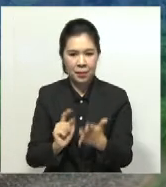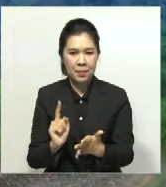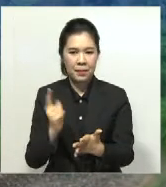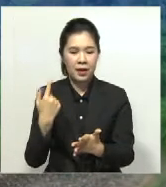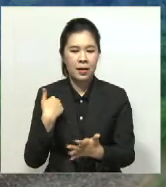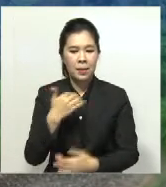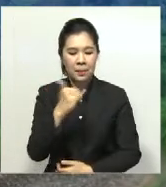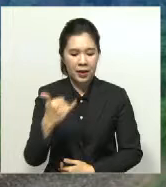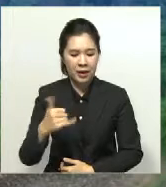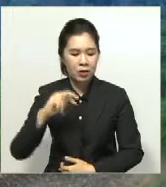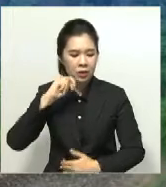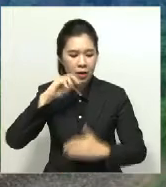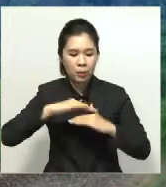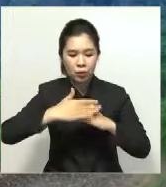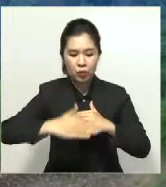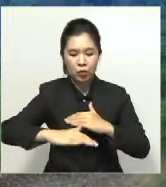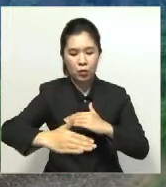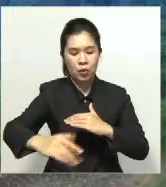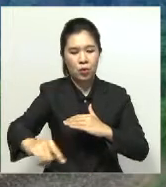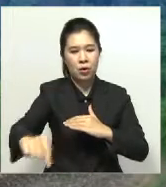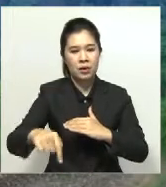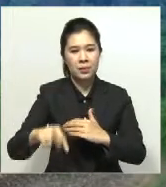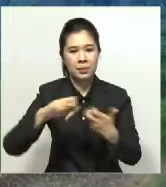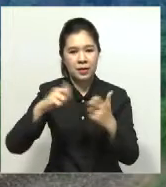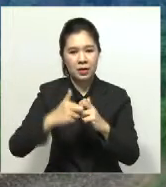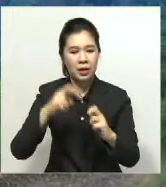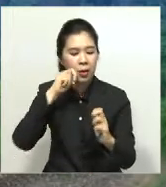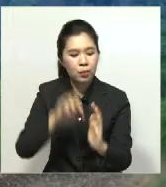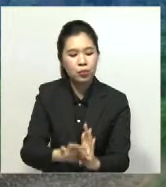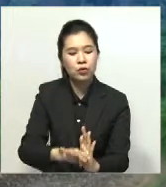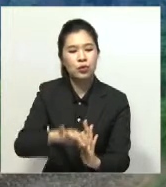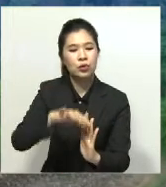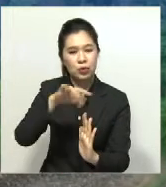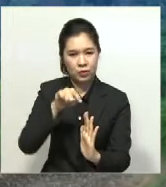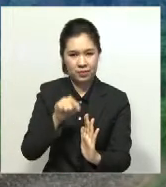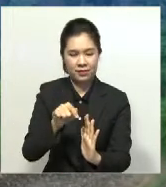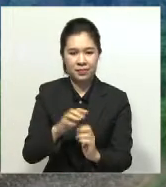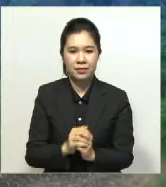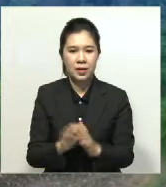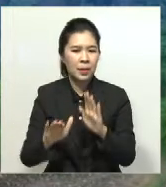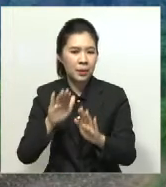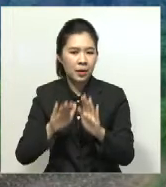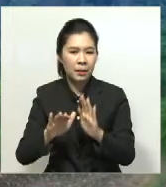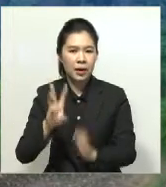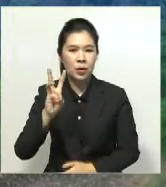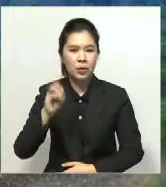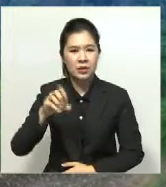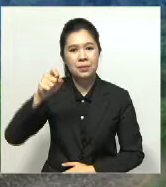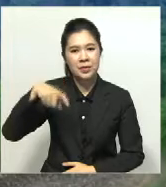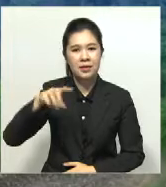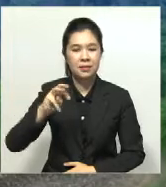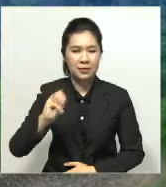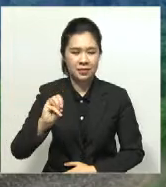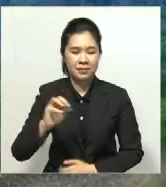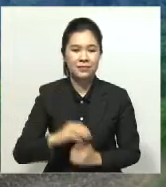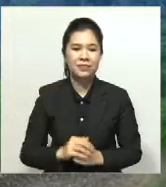อาจจะมีพื้นที่ลุ่มต่ำริมแม่น้ำบางแห่งได้รับผลกระทบจากระดับน้ำที่สูงขึ้นจากปัจจุบันประมาณ60เซนติเมตรค่ะ